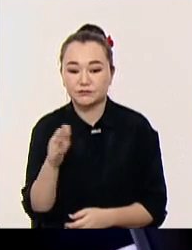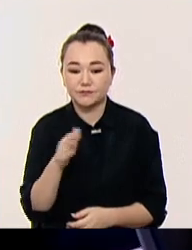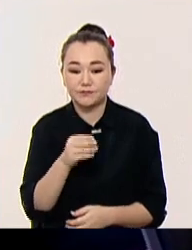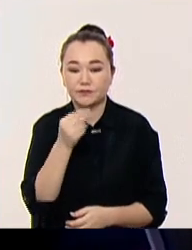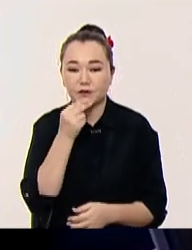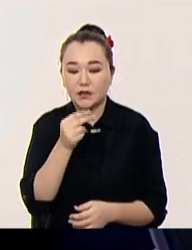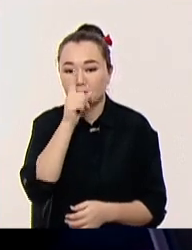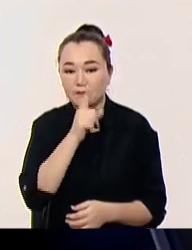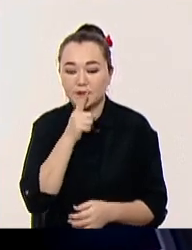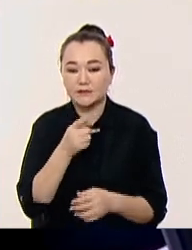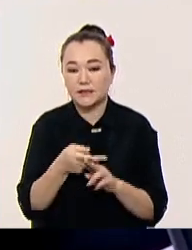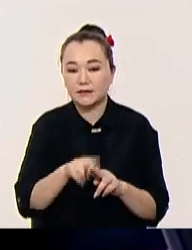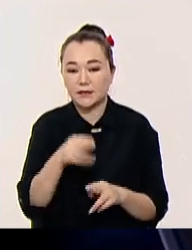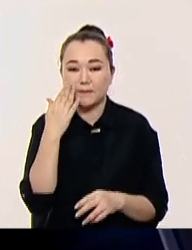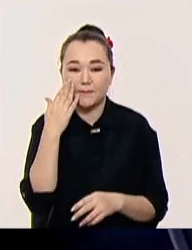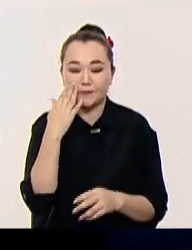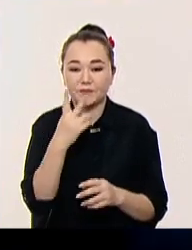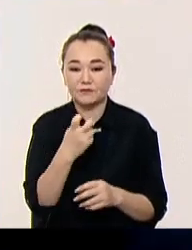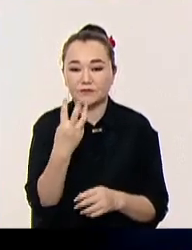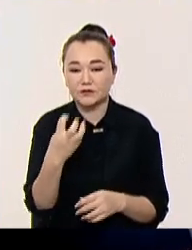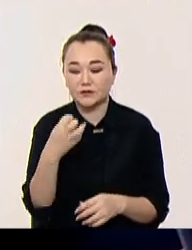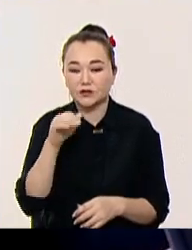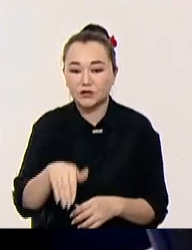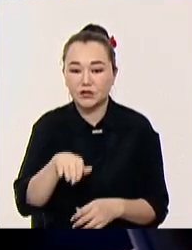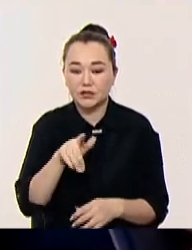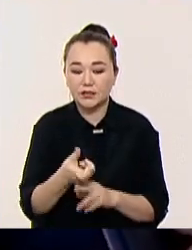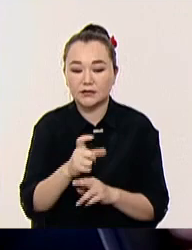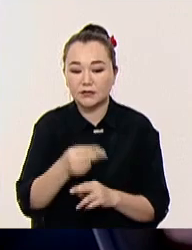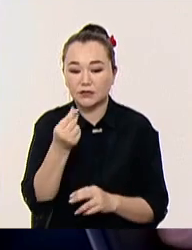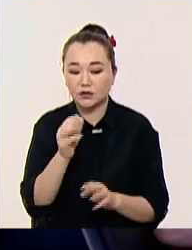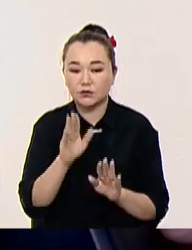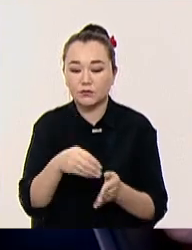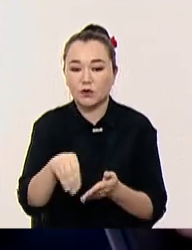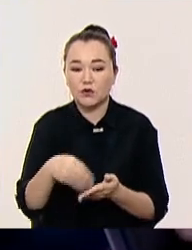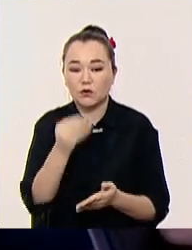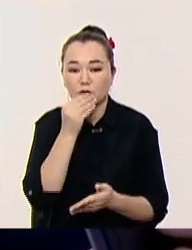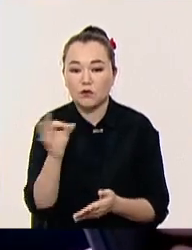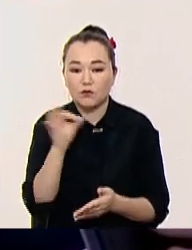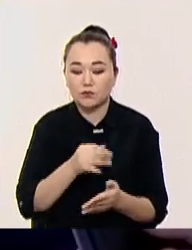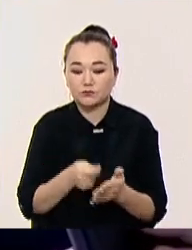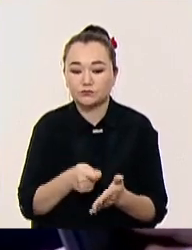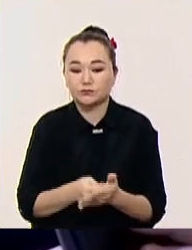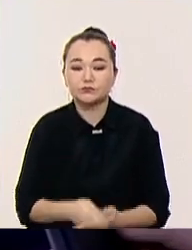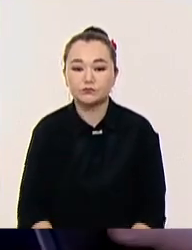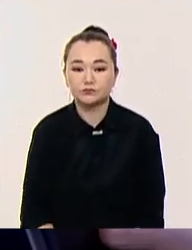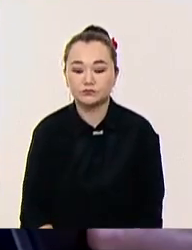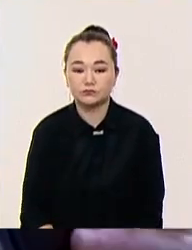в месяц это порядка 200-300 тысяч тенге эти деньги идут на покупку продуктов питания